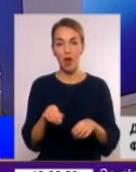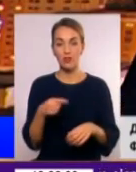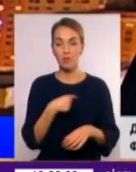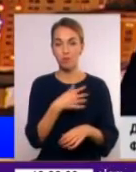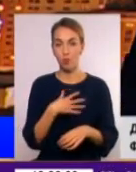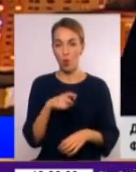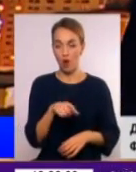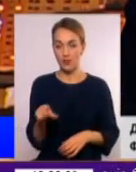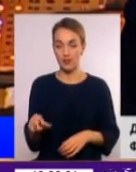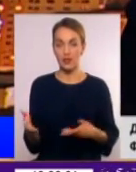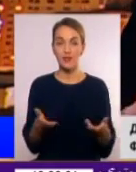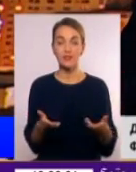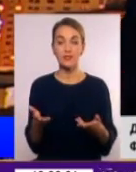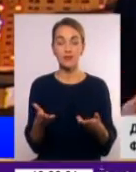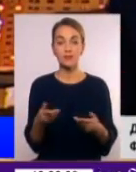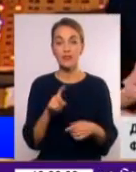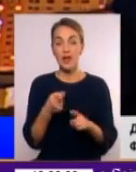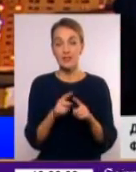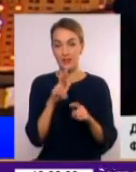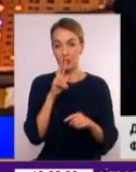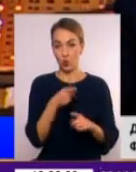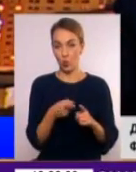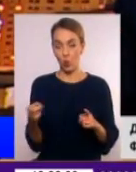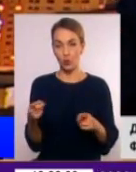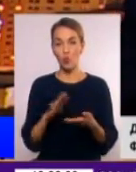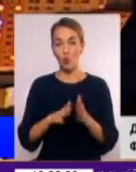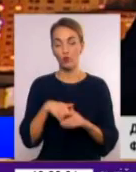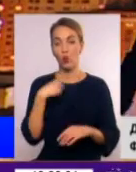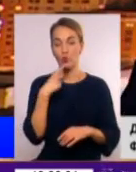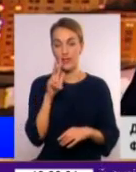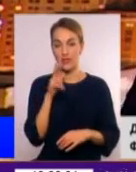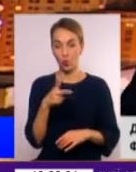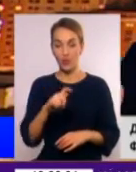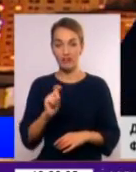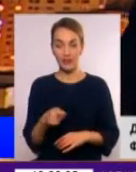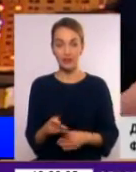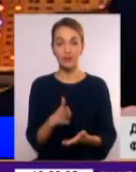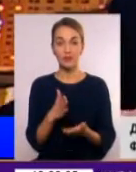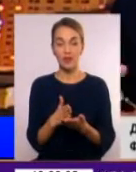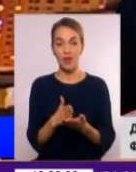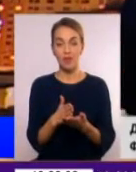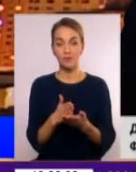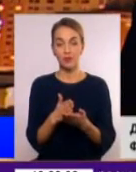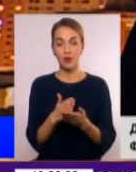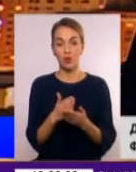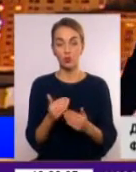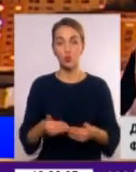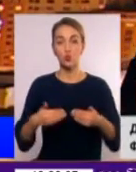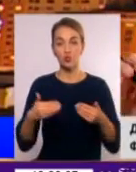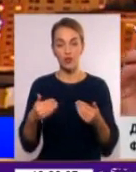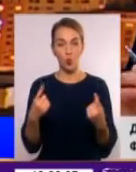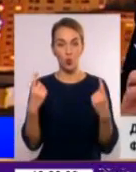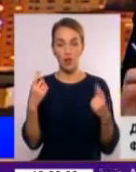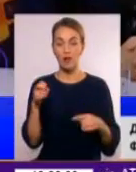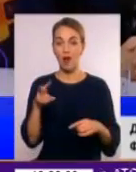Тобто якісь за ці три роки, ну умовно кажучи, будемо казати, за три роки війни, є зрушення колосальні, але